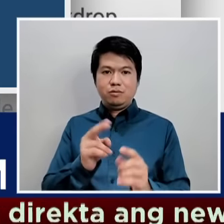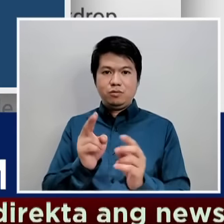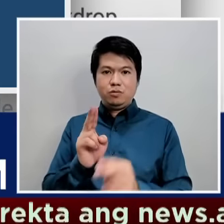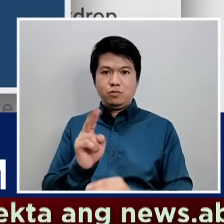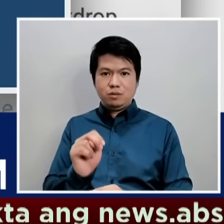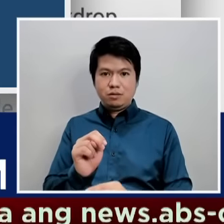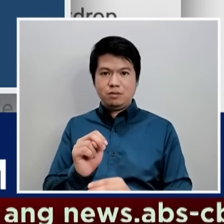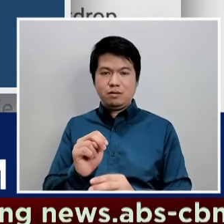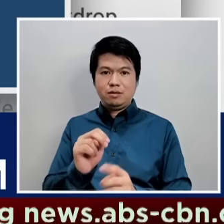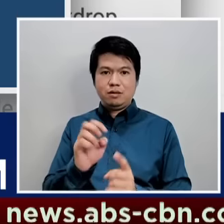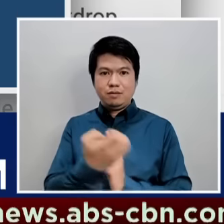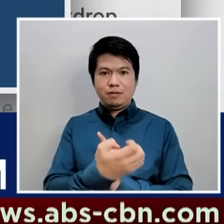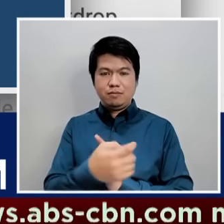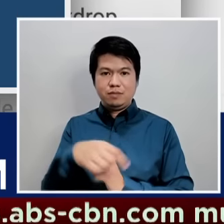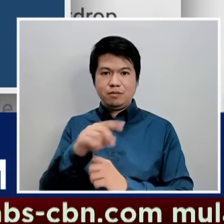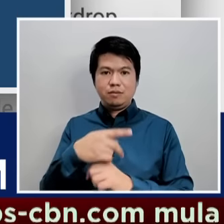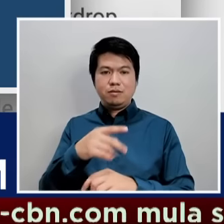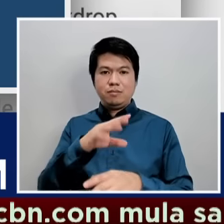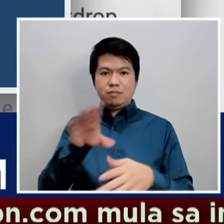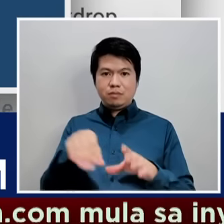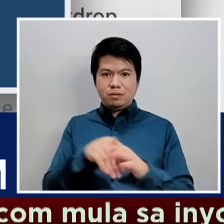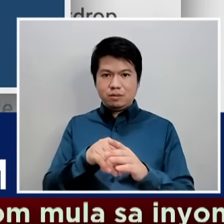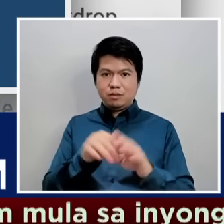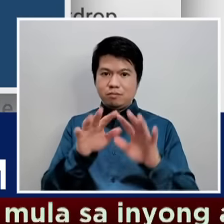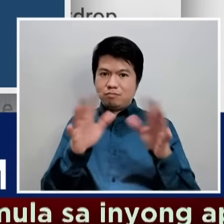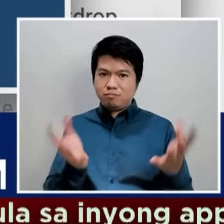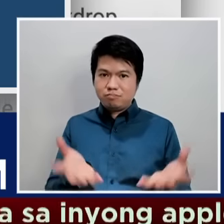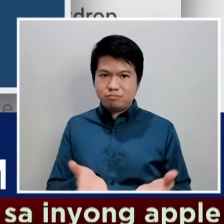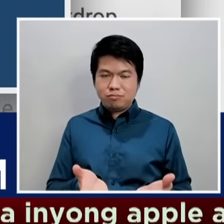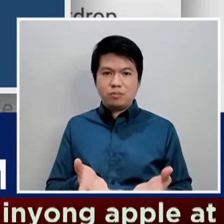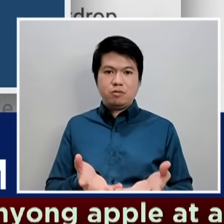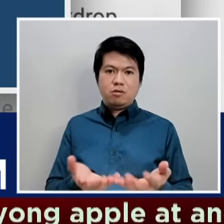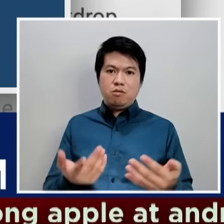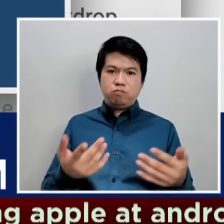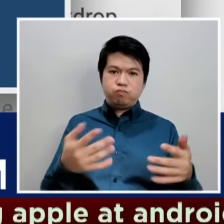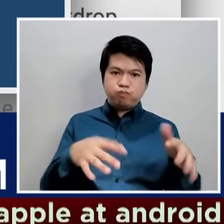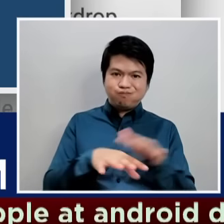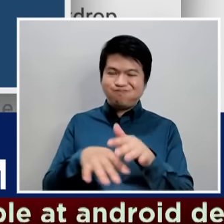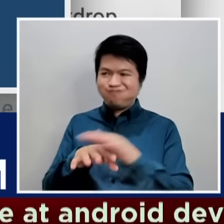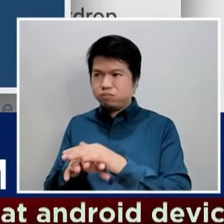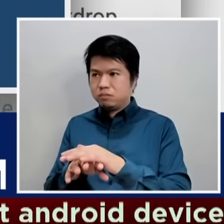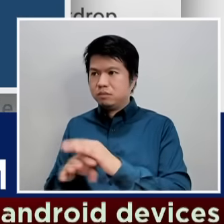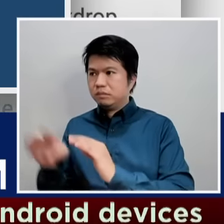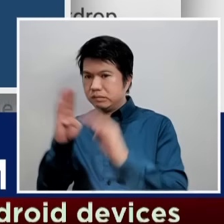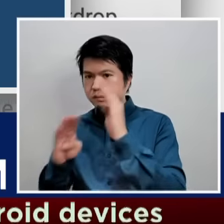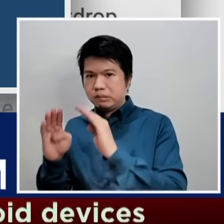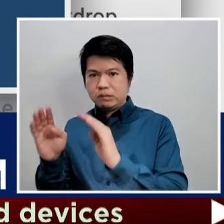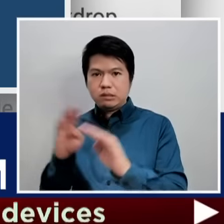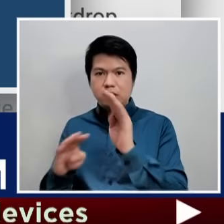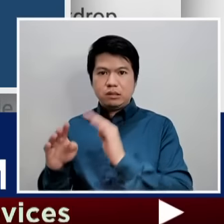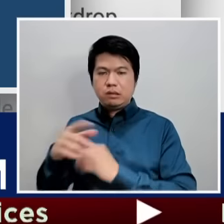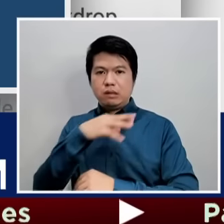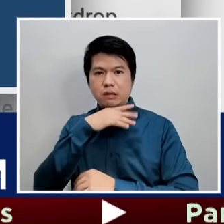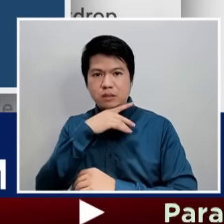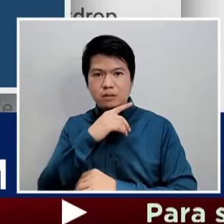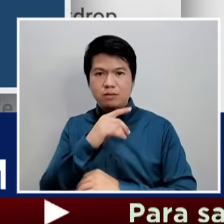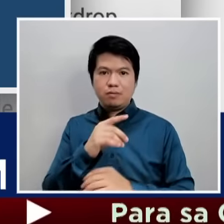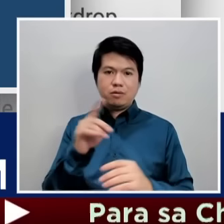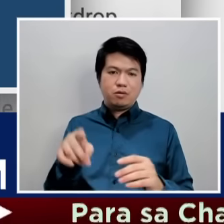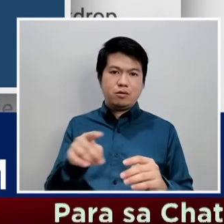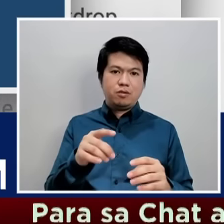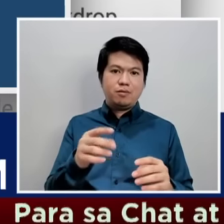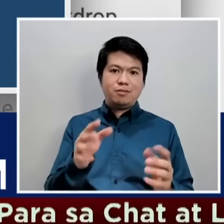sa tinatawag na polycrisis o yung pagkakasabay-sabay ng krisis sa polusyon, pagkawala ng biodiversity at